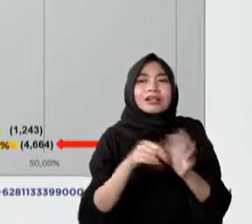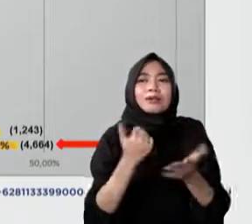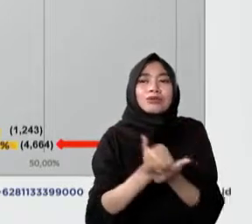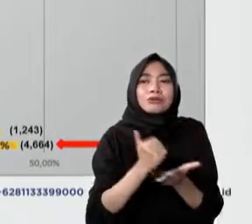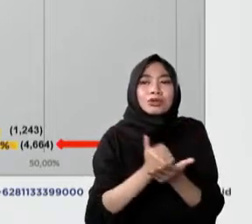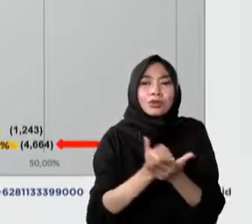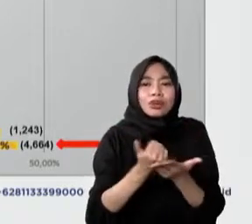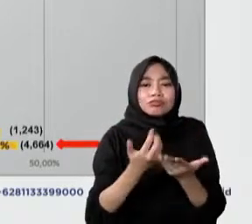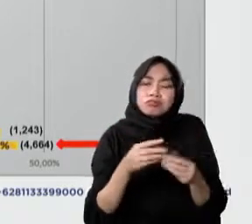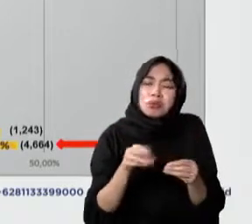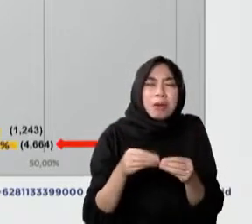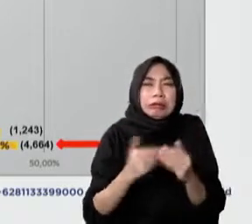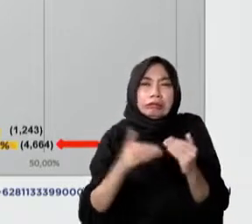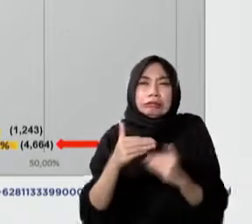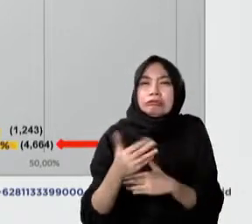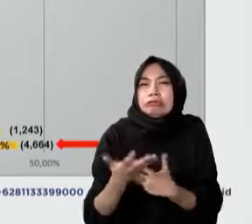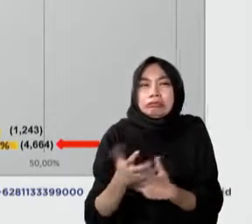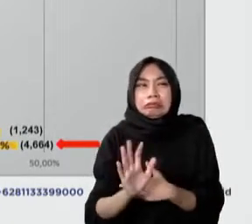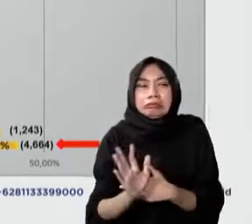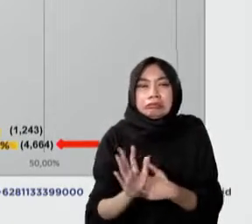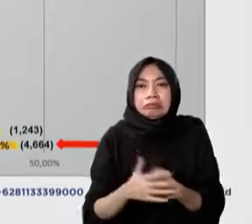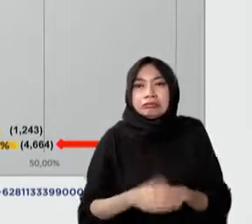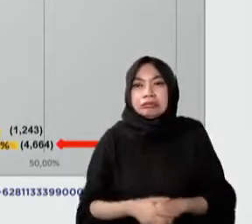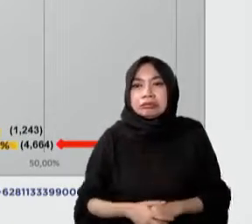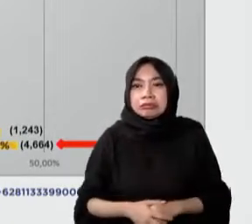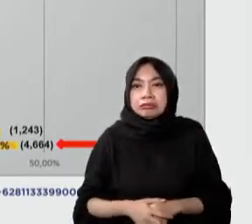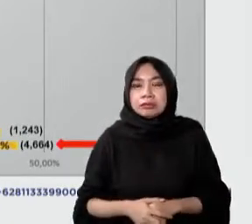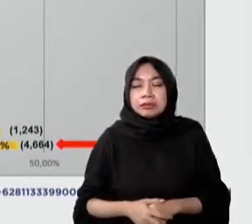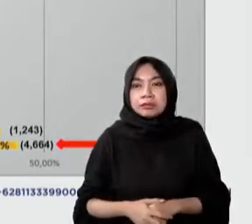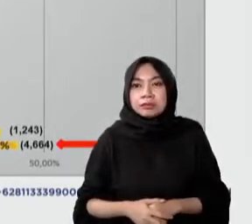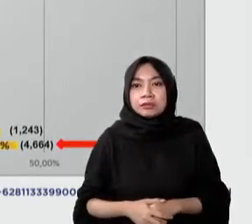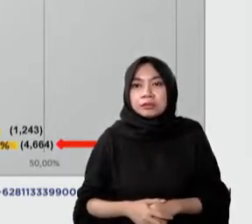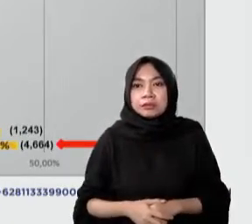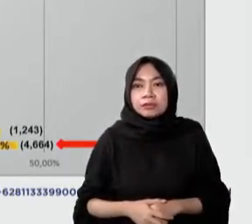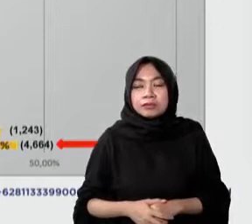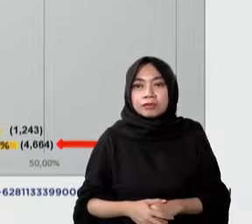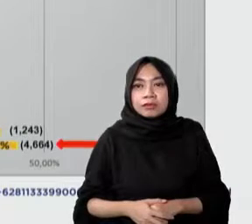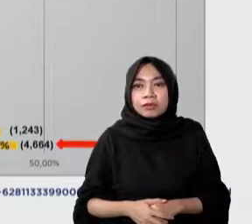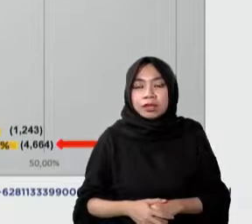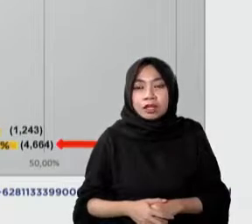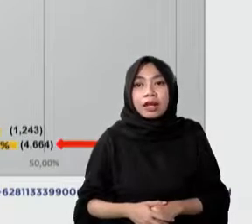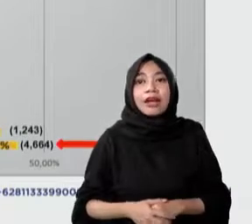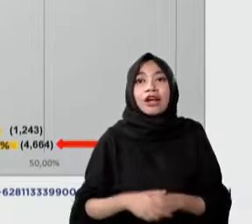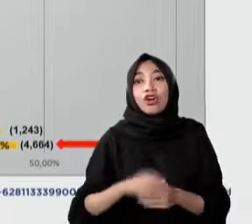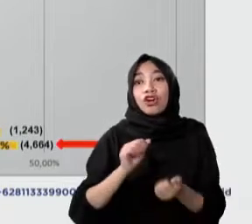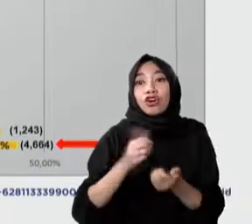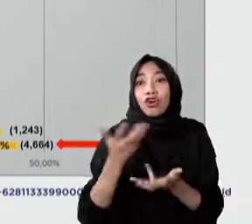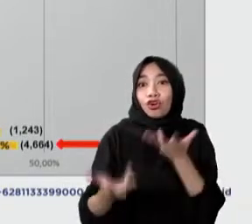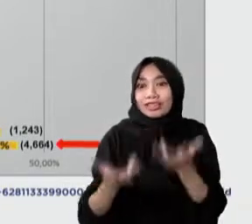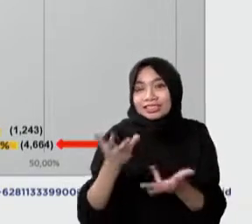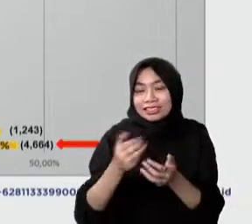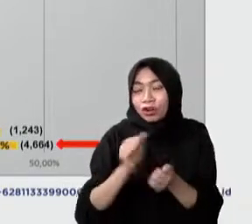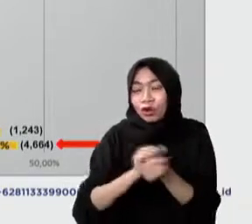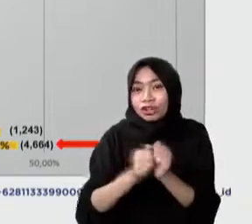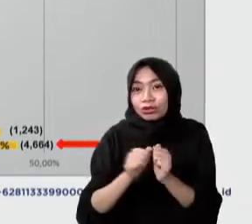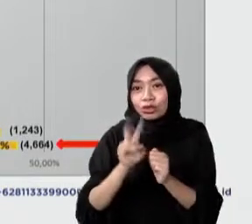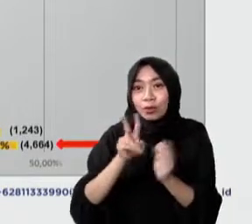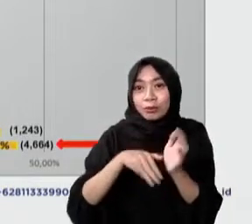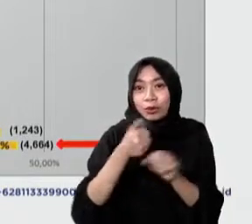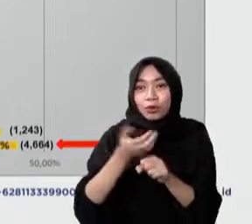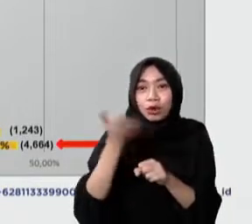juga besar. Nah, nextnya kita bisa lihat, kita bandingkan nih dengan kondisi 2 pekan yang lalu di tanggal